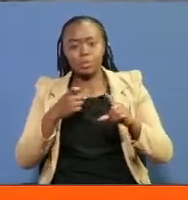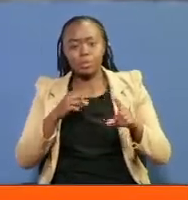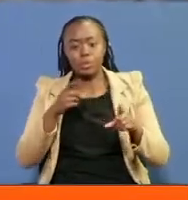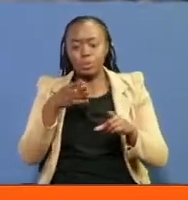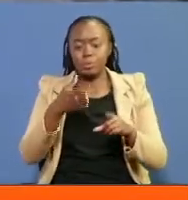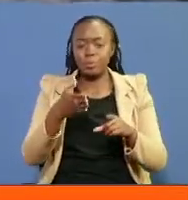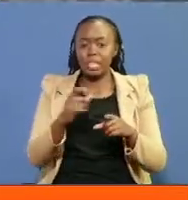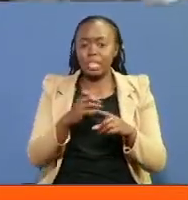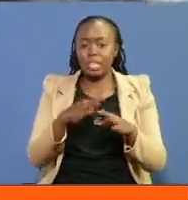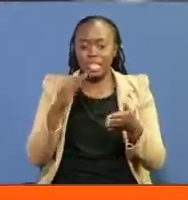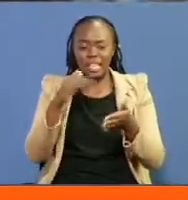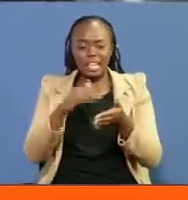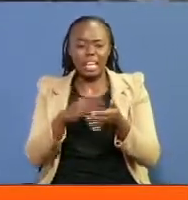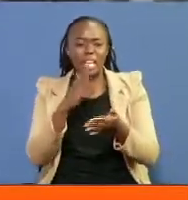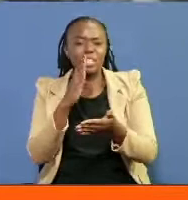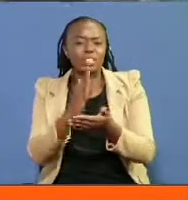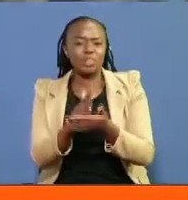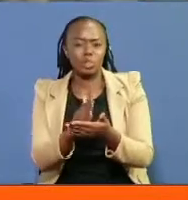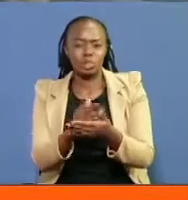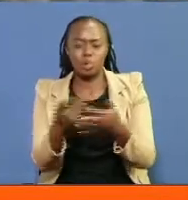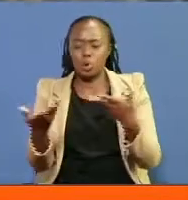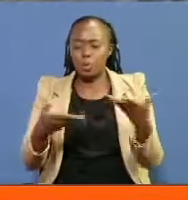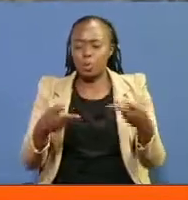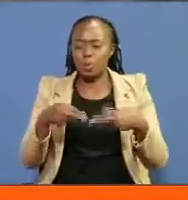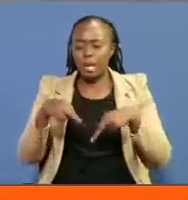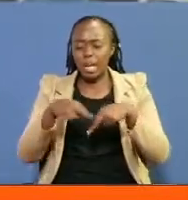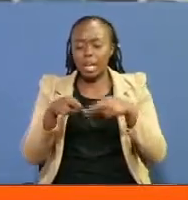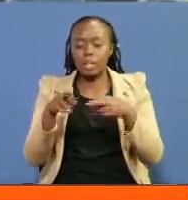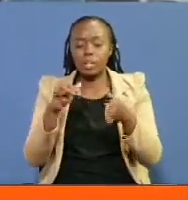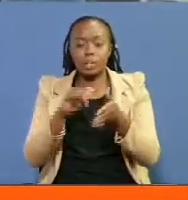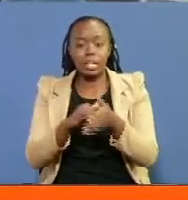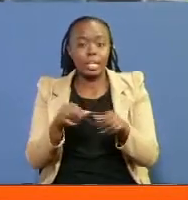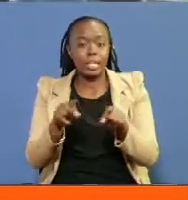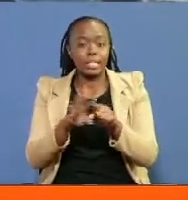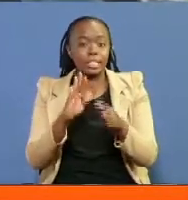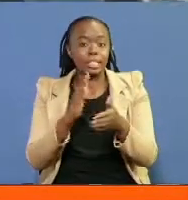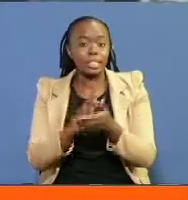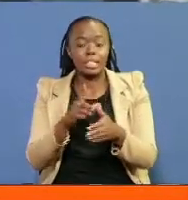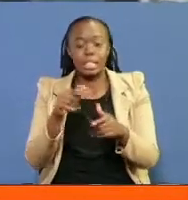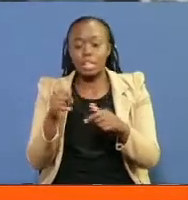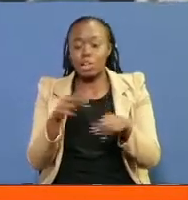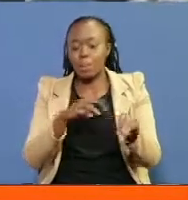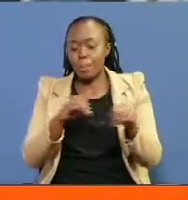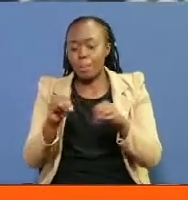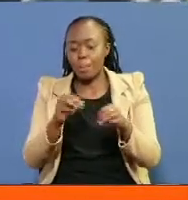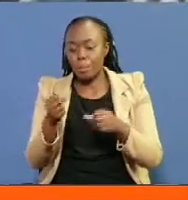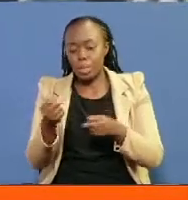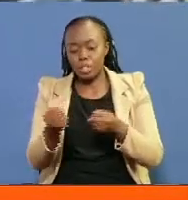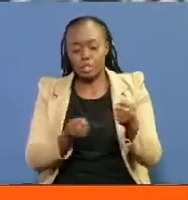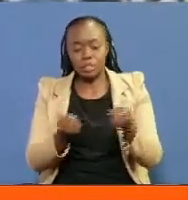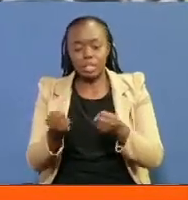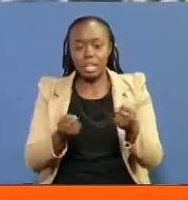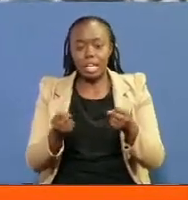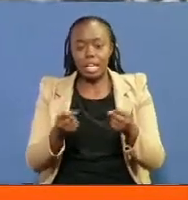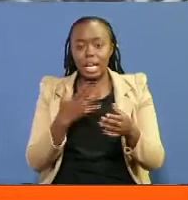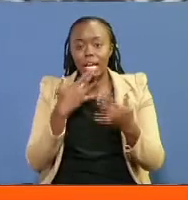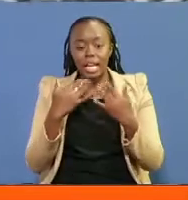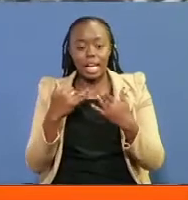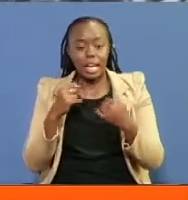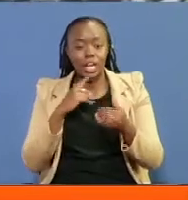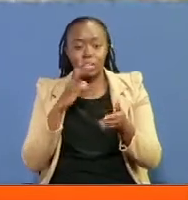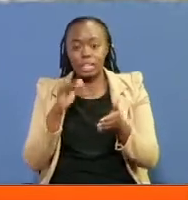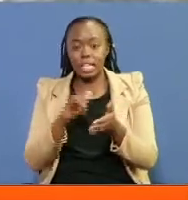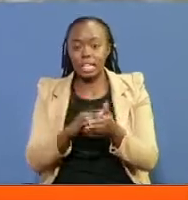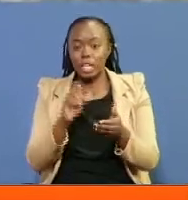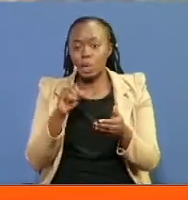Pendukiani kuweka vizuizi katika barabara hiyo na kusababisha msongamano wa magari. Inadaiwa kuwa mmoja